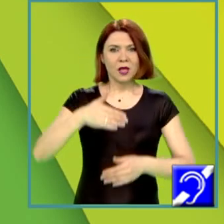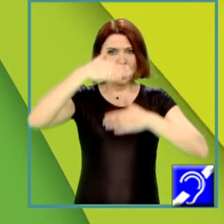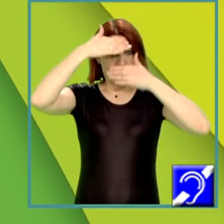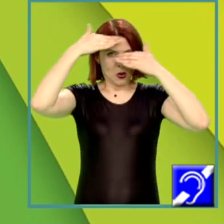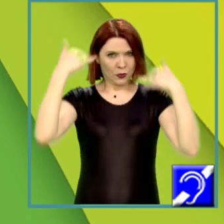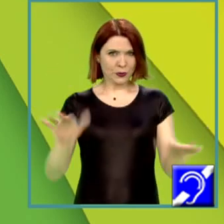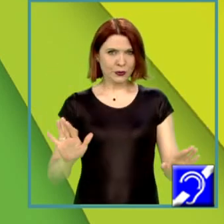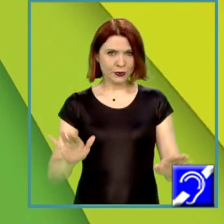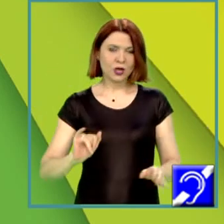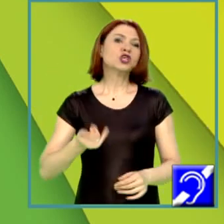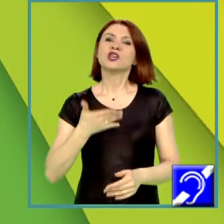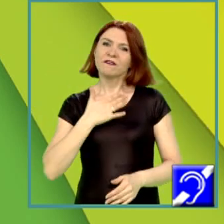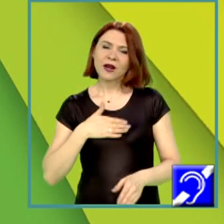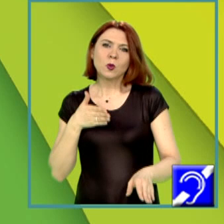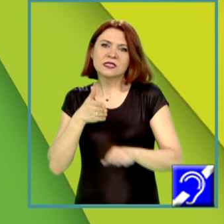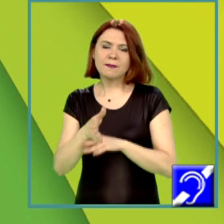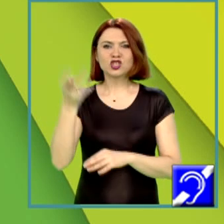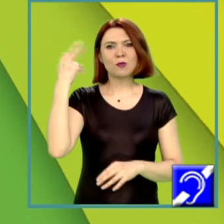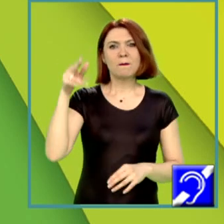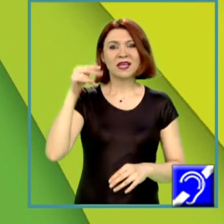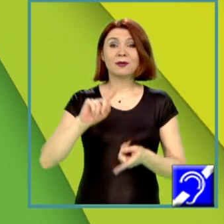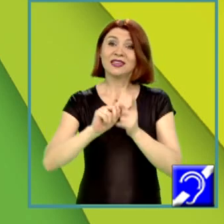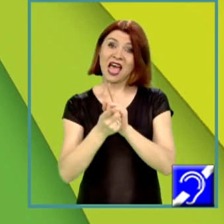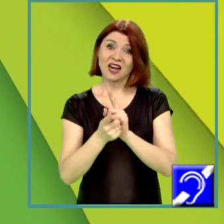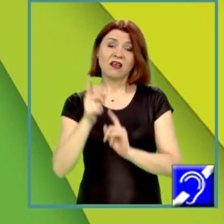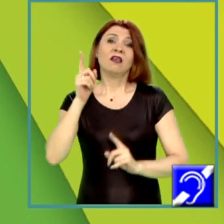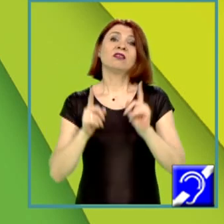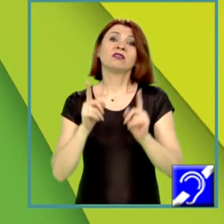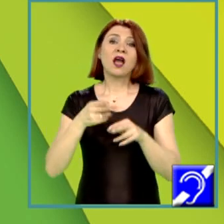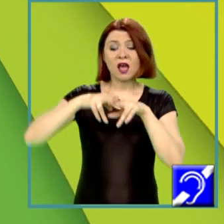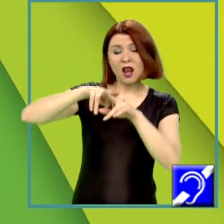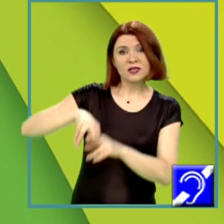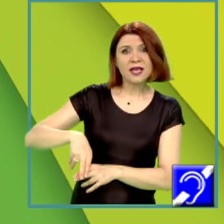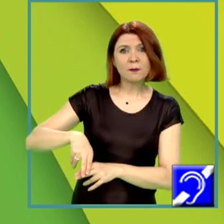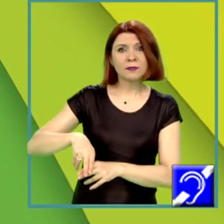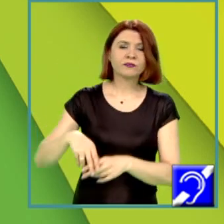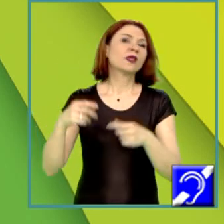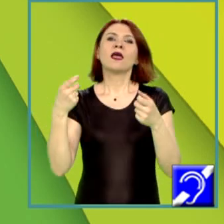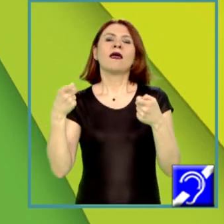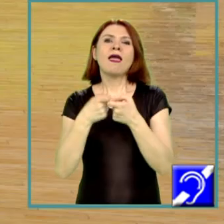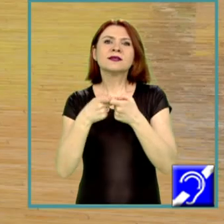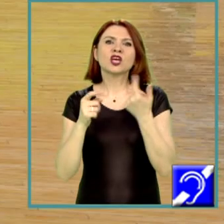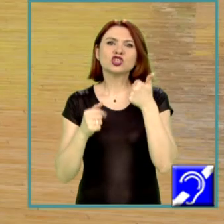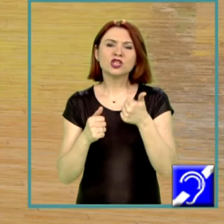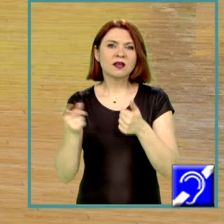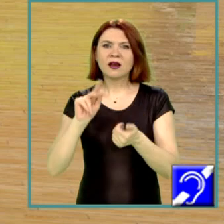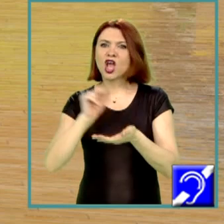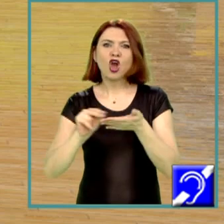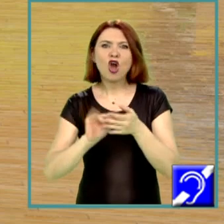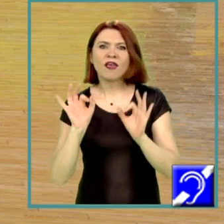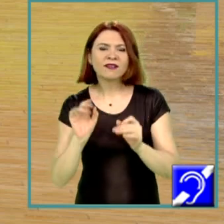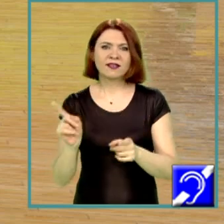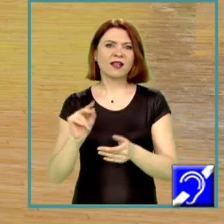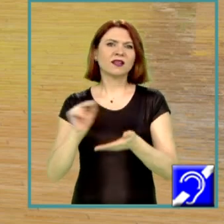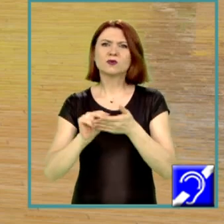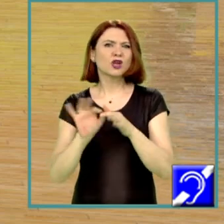ușurați și aș vrea să mergem mai departe dar dacă lăsăm exercițiile ne corectate